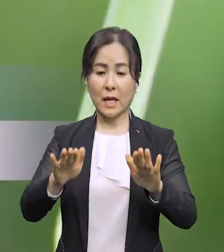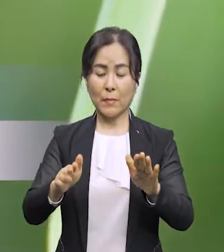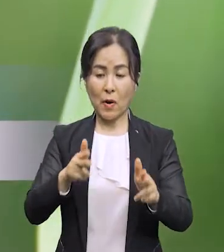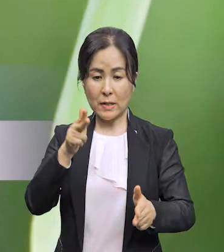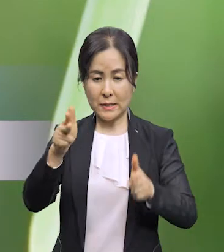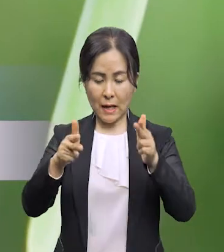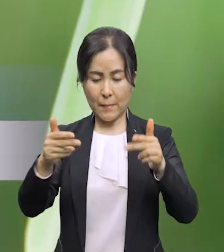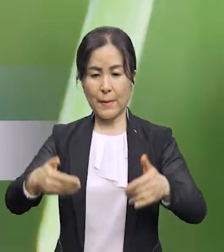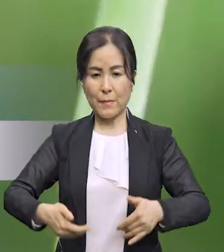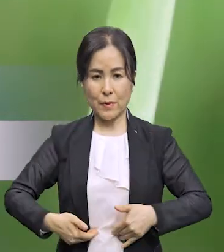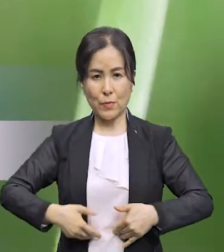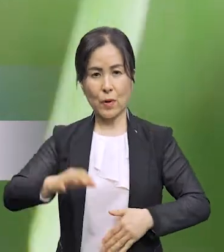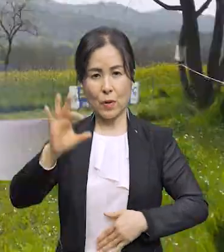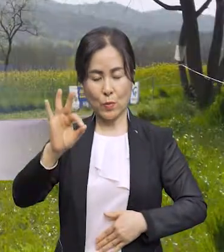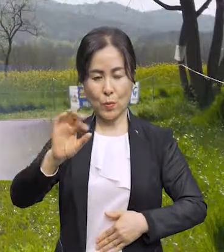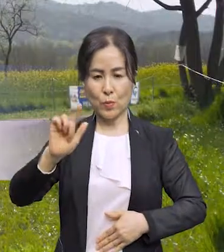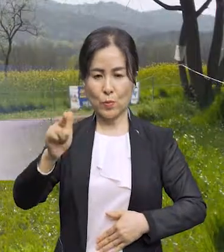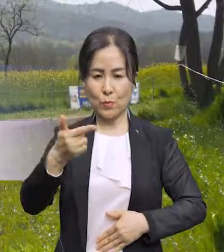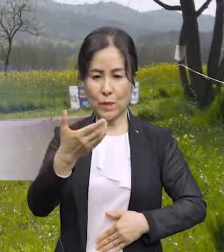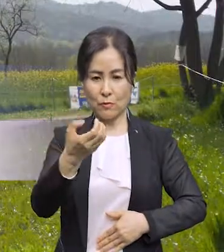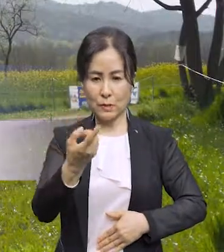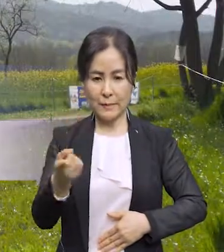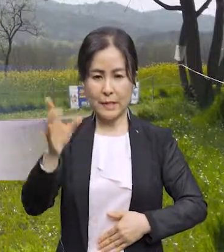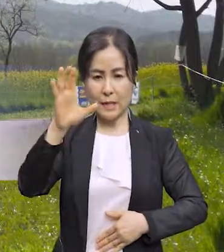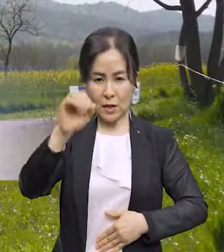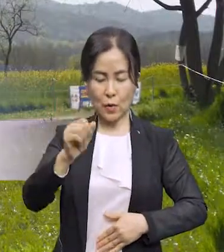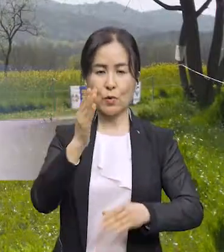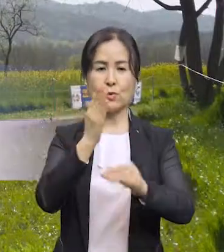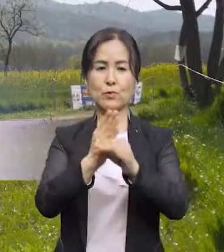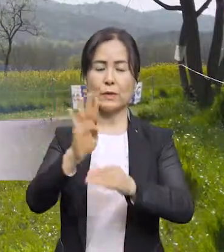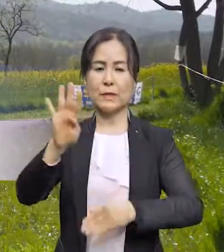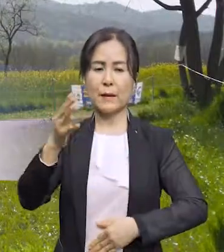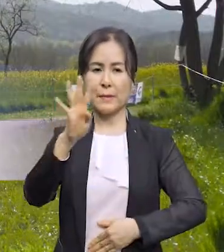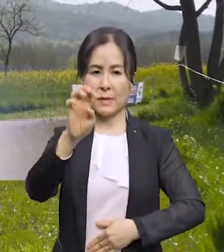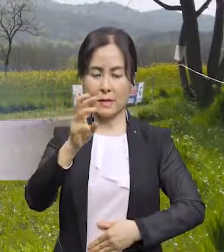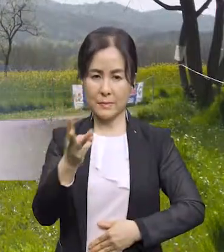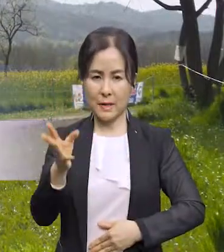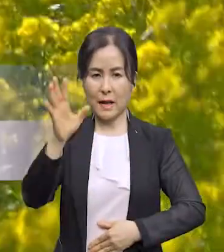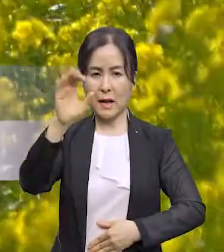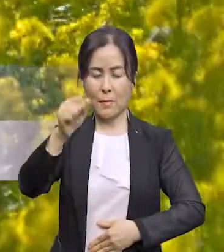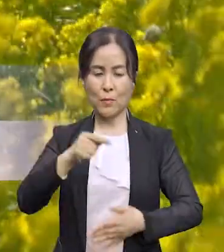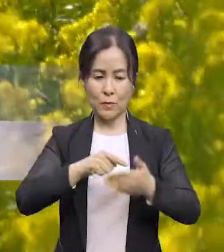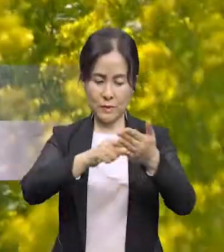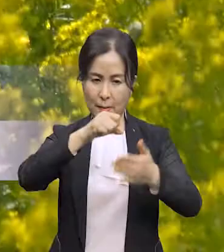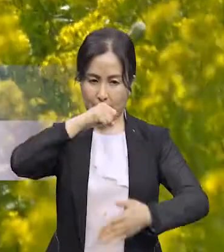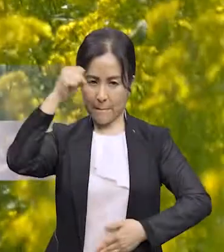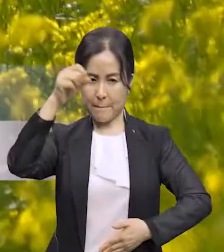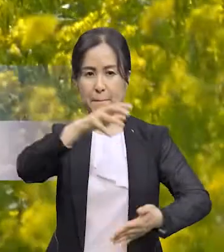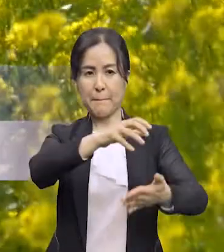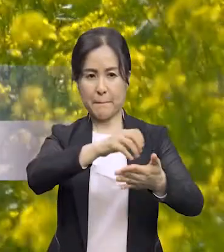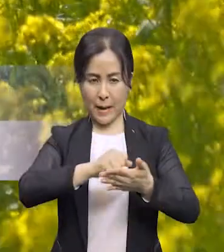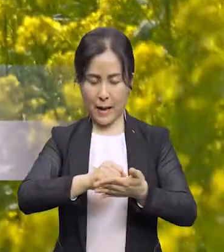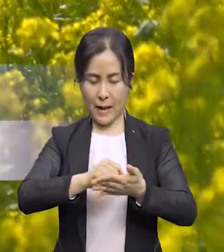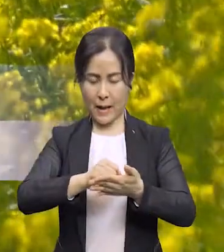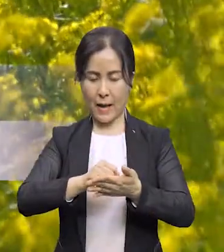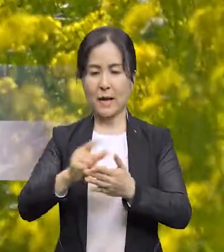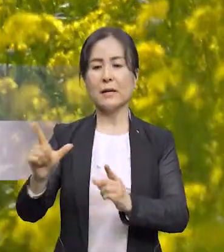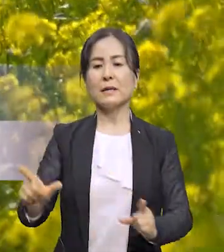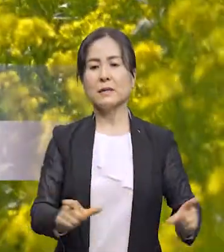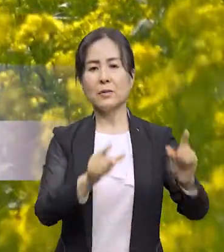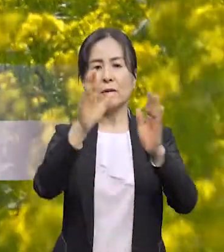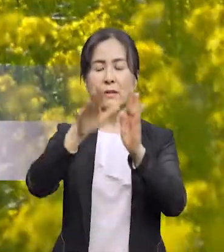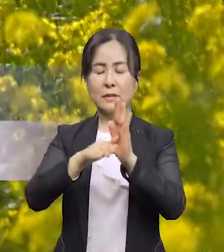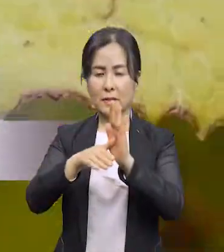광주시는 이번 공모에 선정됨에 따라 황룡강 수질 개선 사업에 필요한 비용 691억 원 중 443억